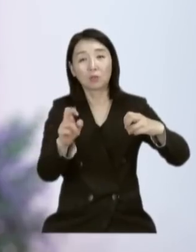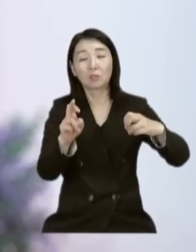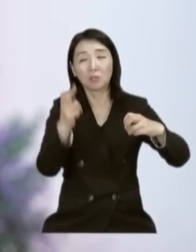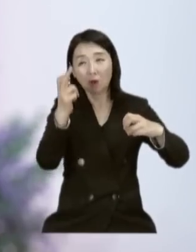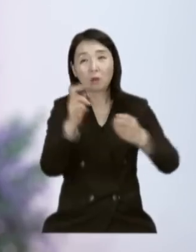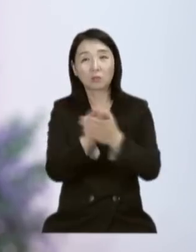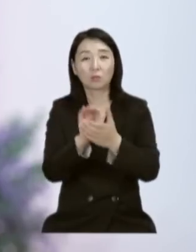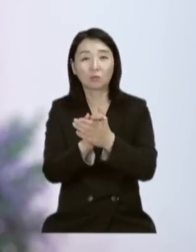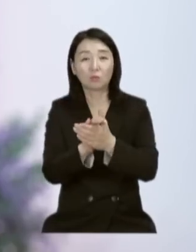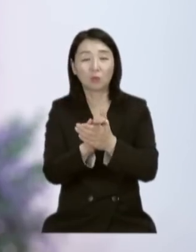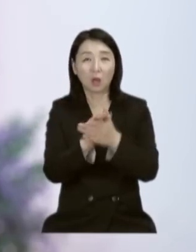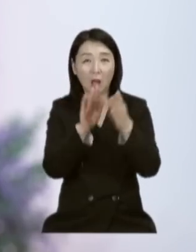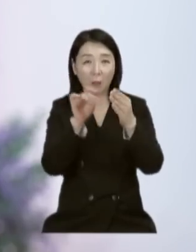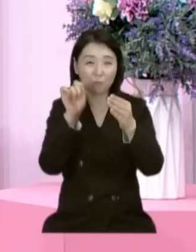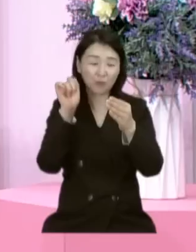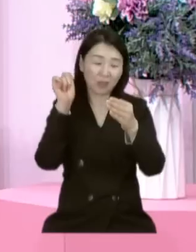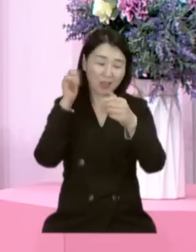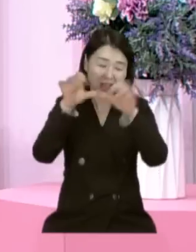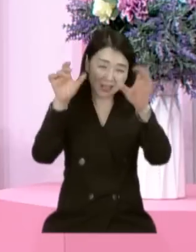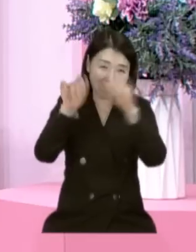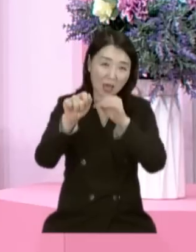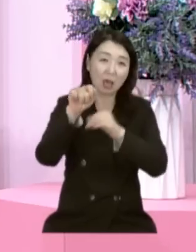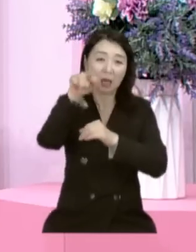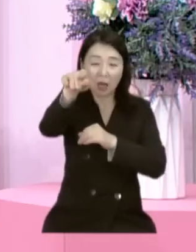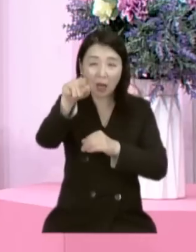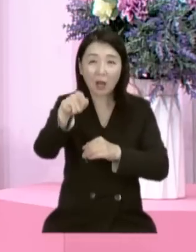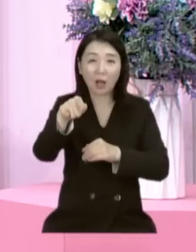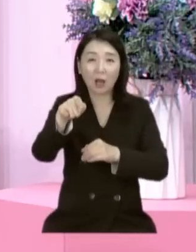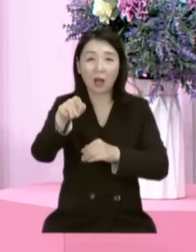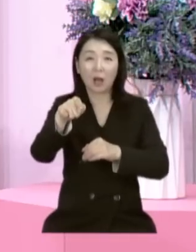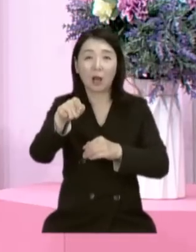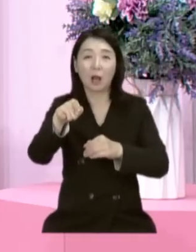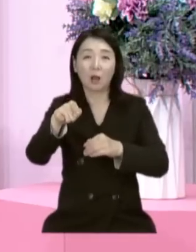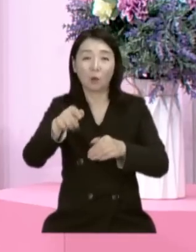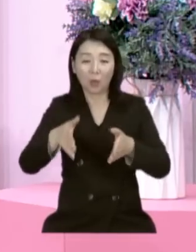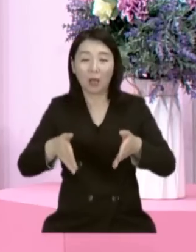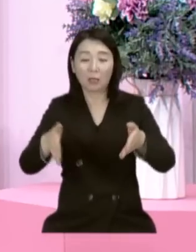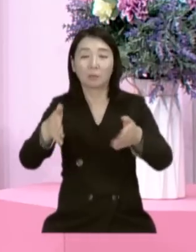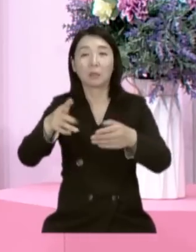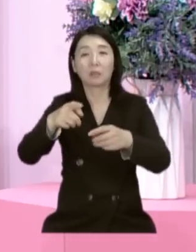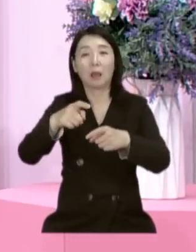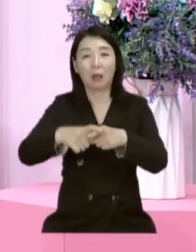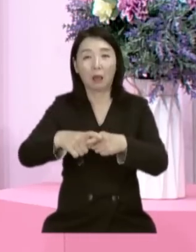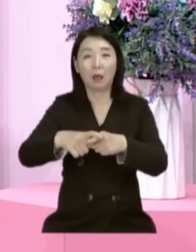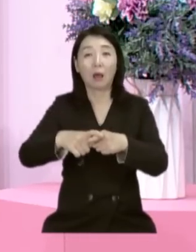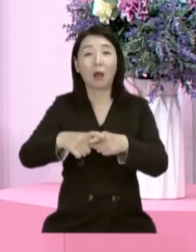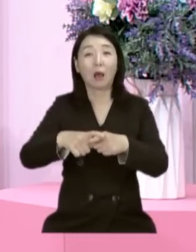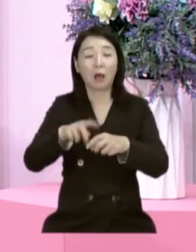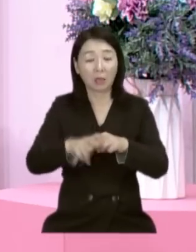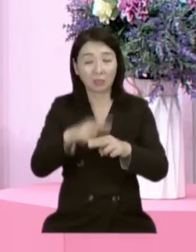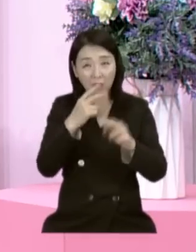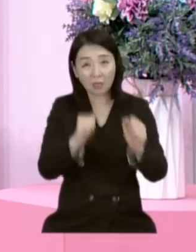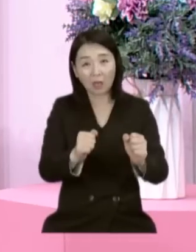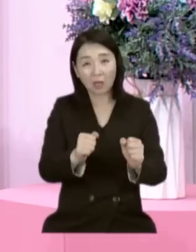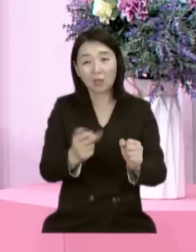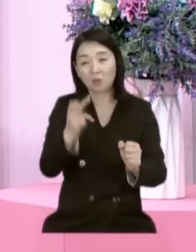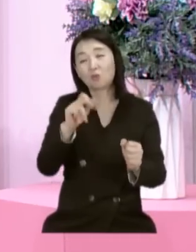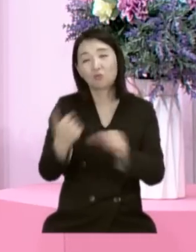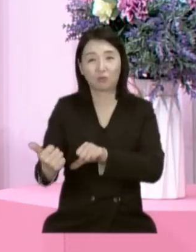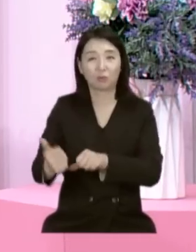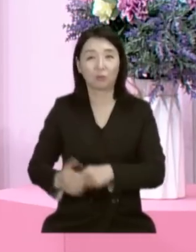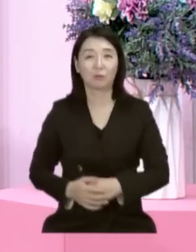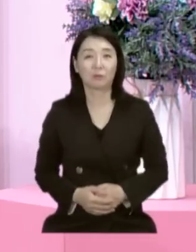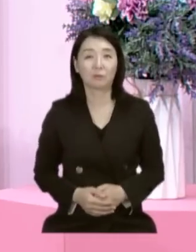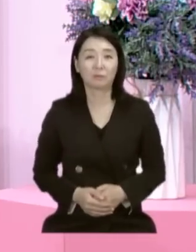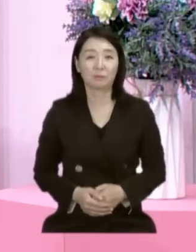유리 앞유리를 깨고 나가서 아스팔트에 책상 다리를 하고 앉아있더라고요. 살아있고 형은 이제 그 자리에서 직사를